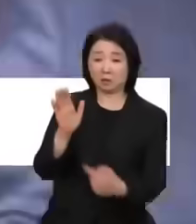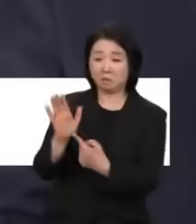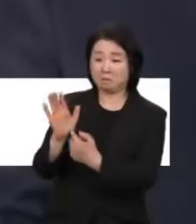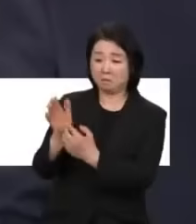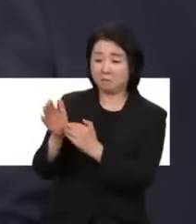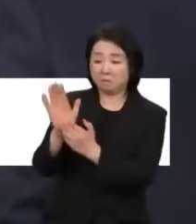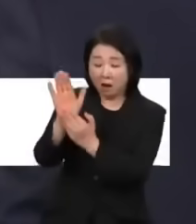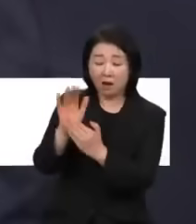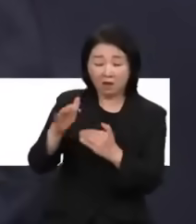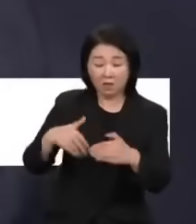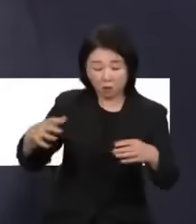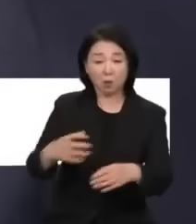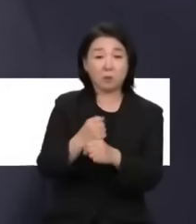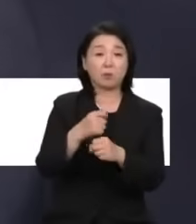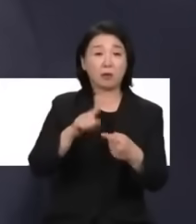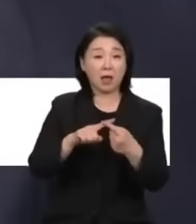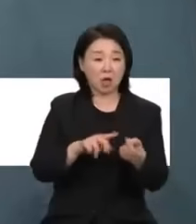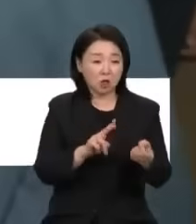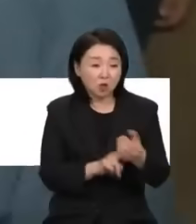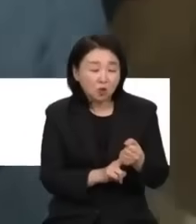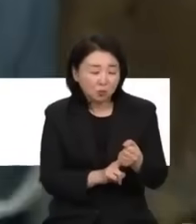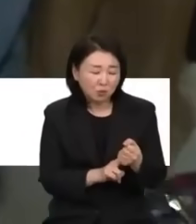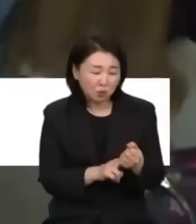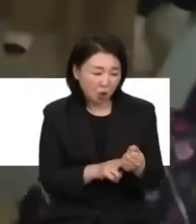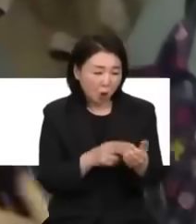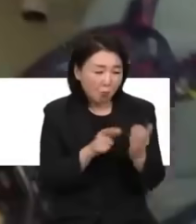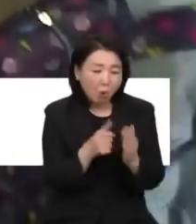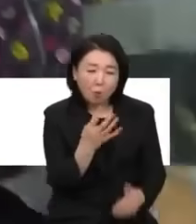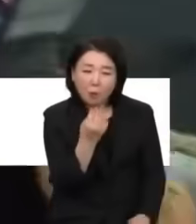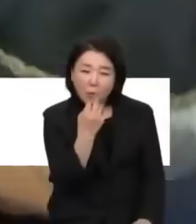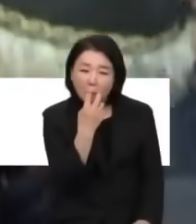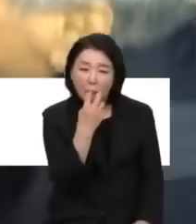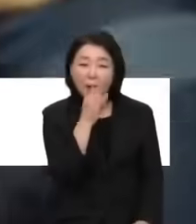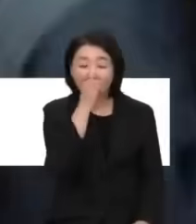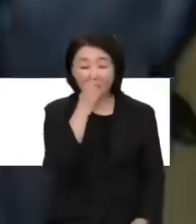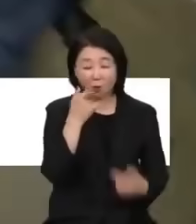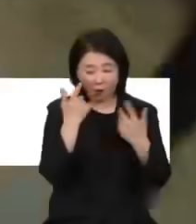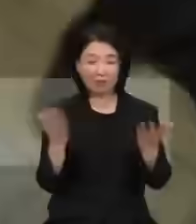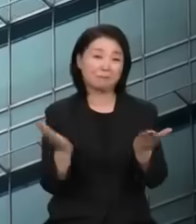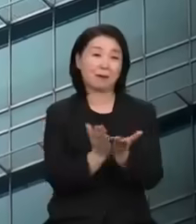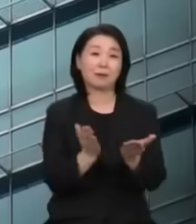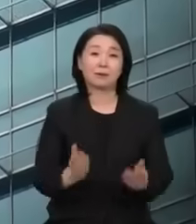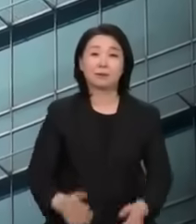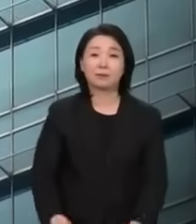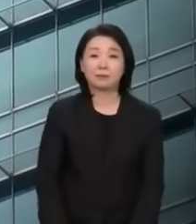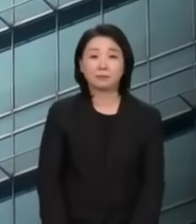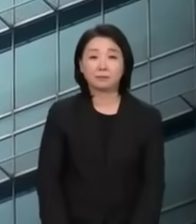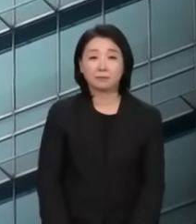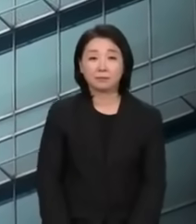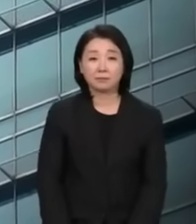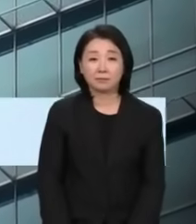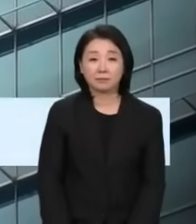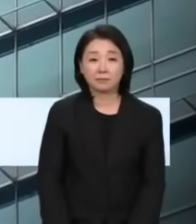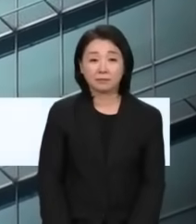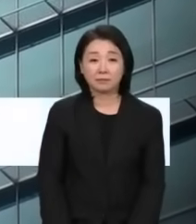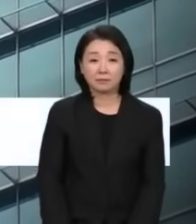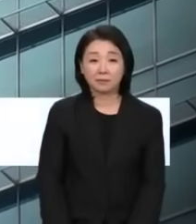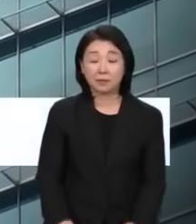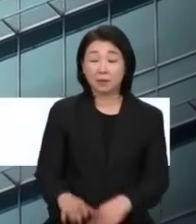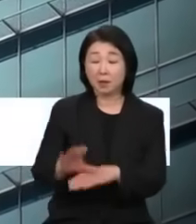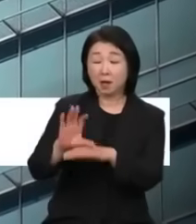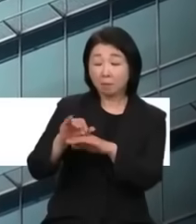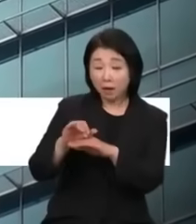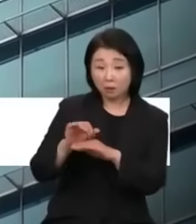종합적으로 추적해서 수문 표심을 추적해 냈기 때문에 정확도를 높일 수 있었습니다 반면 지상파 3사 공동